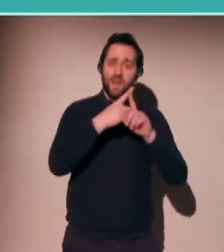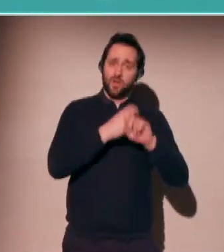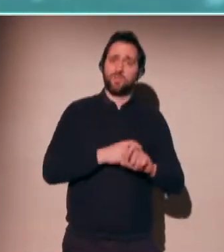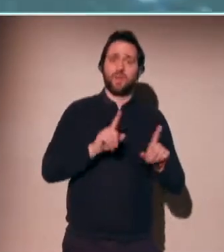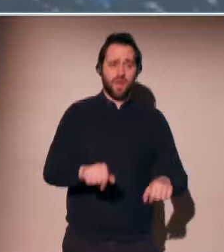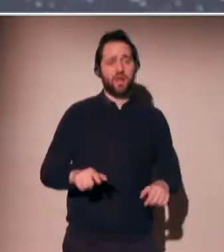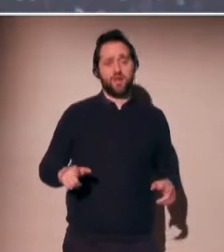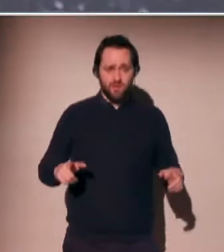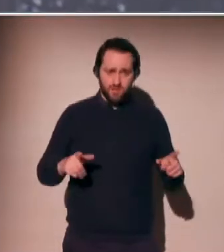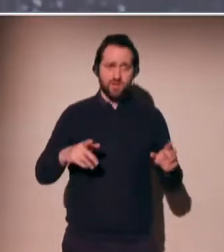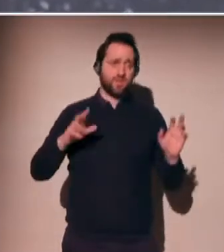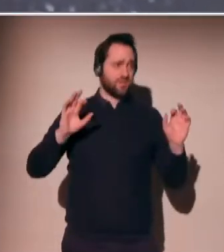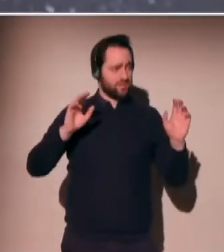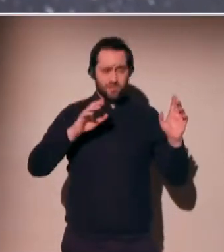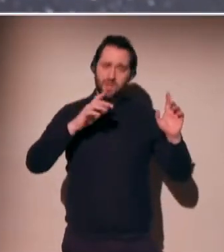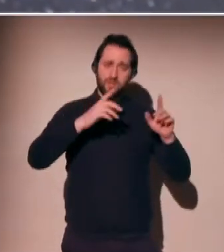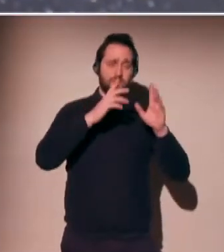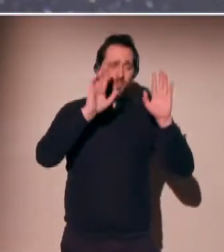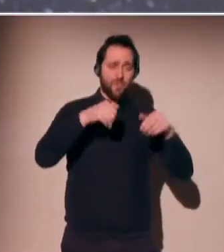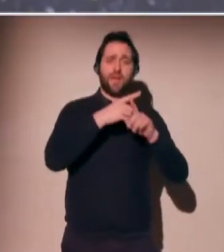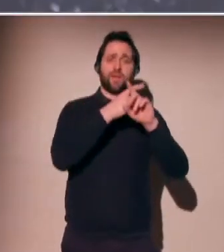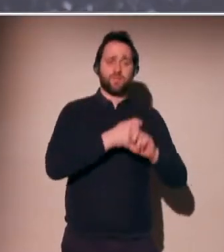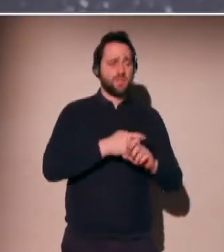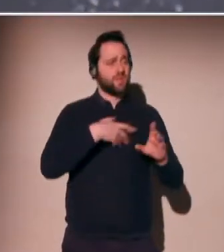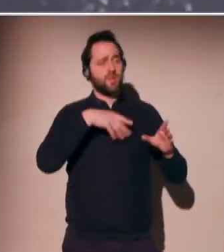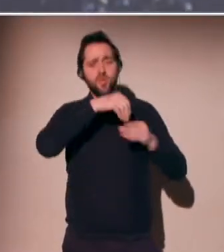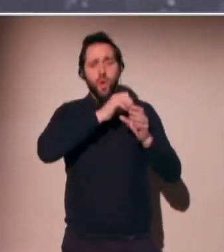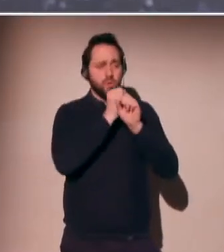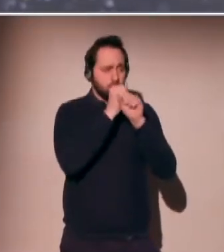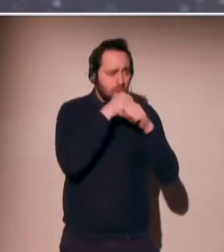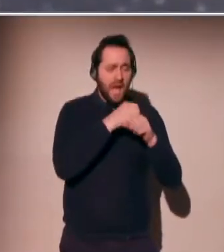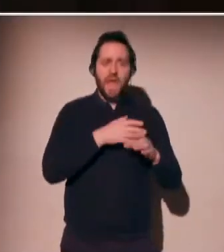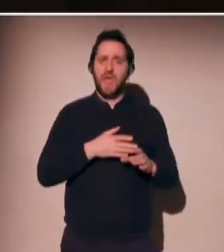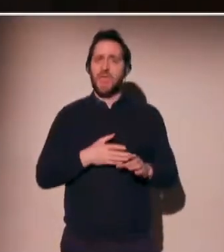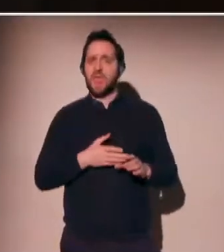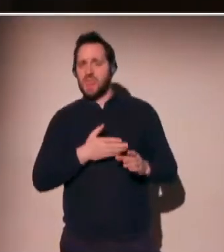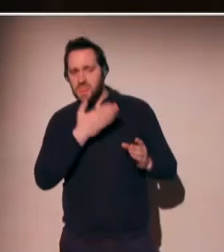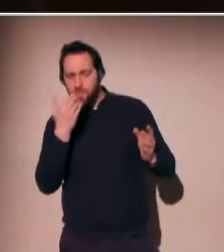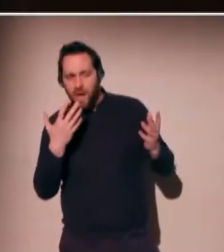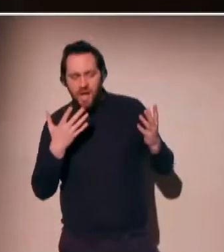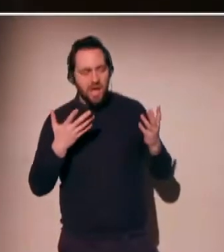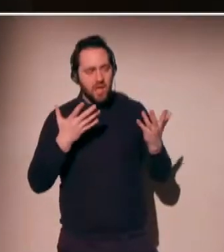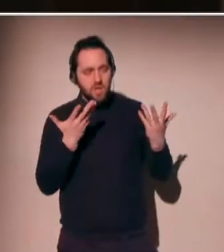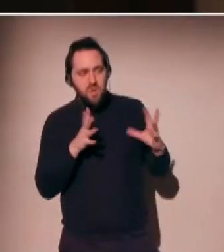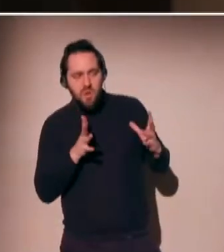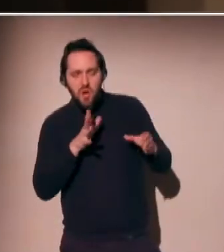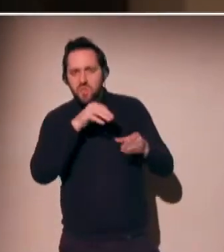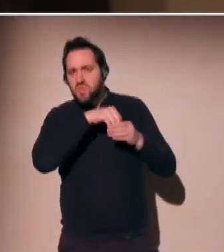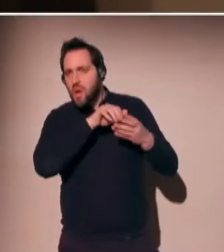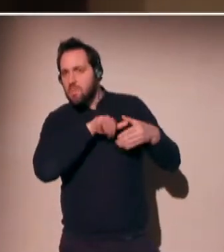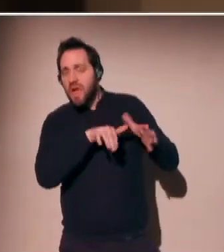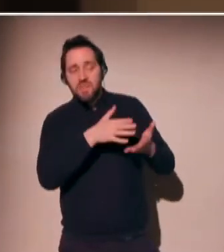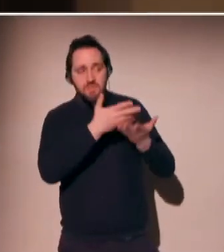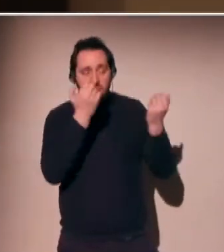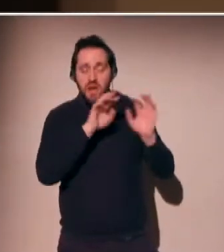sont secrets, mystérieux. On ne comprend pas comment eh bien, ils sont classés, notés et